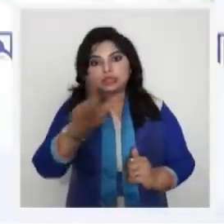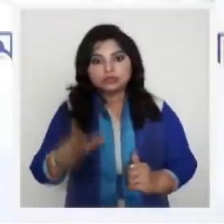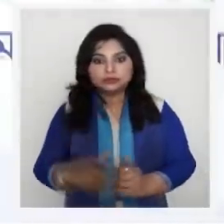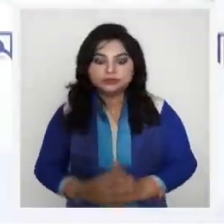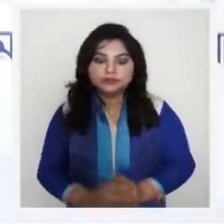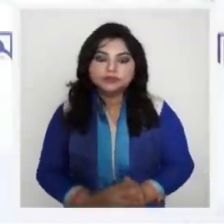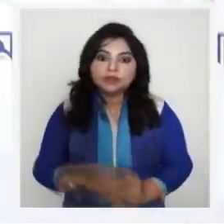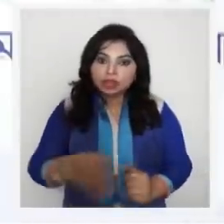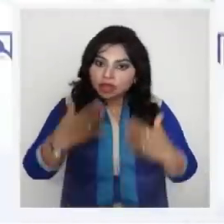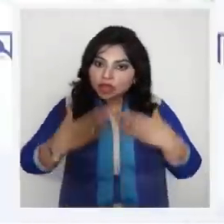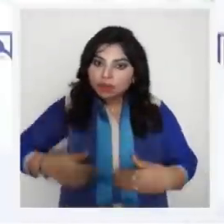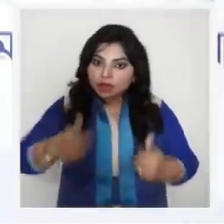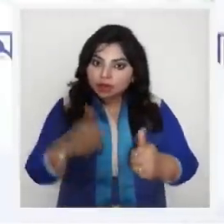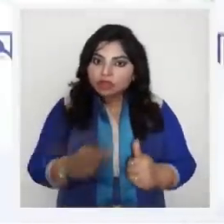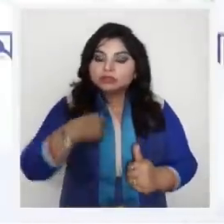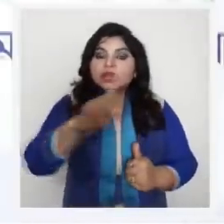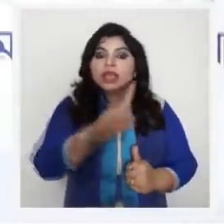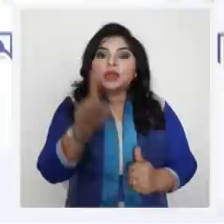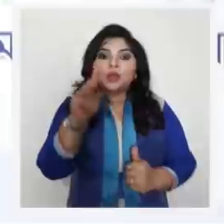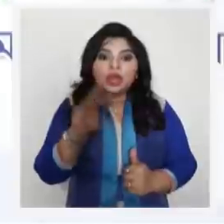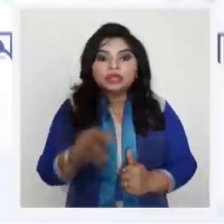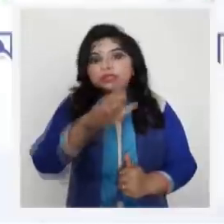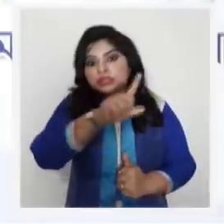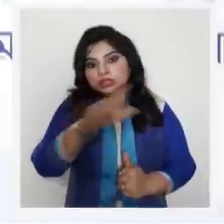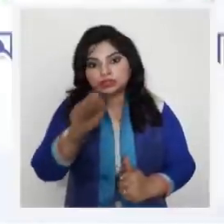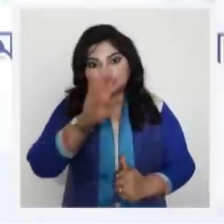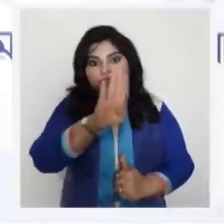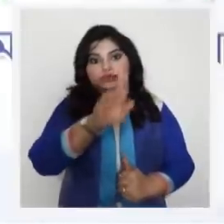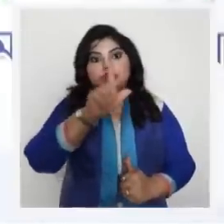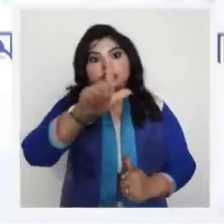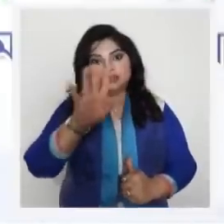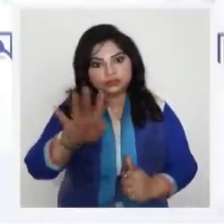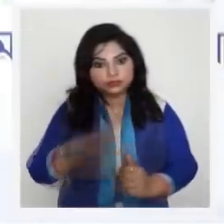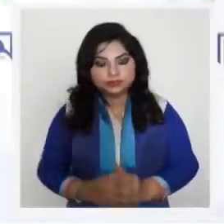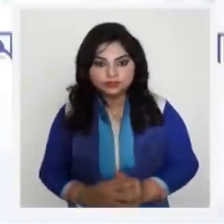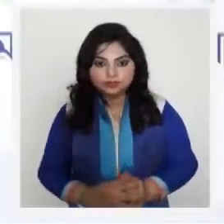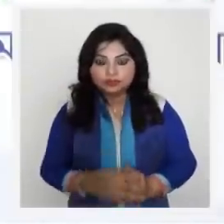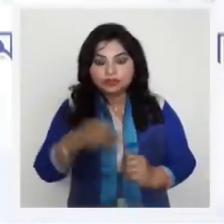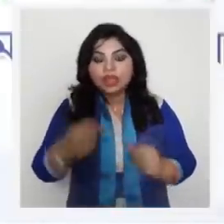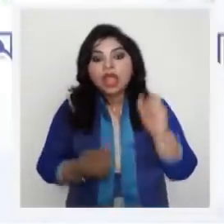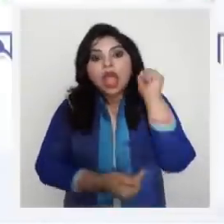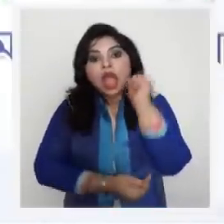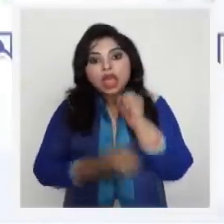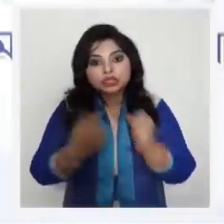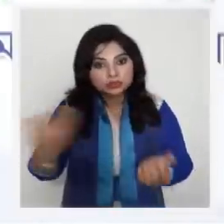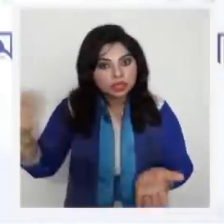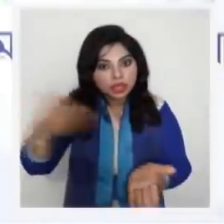এ পর্যন্ত ছাড় পেয়েছেন 7,081 জন। বর্তমানে আইসোলেশনে আছেন 11,474 জন।